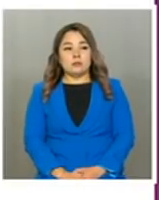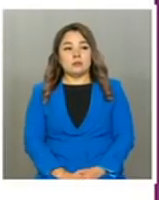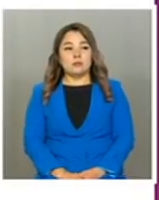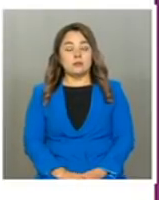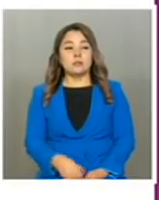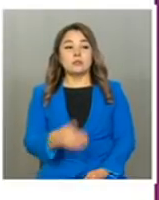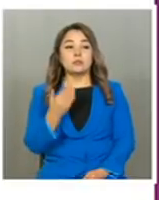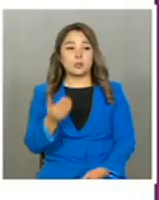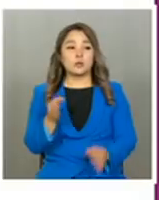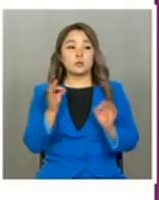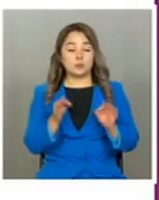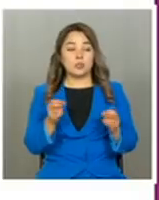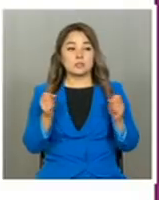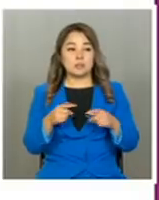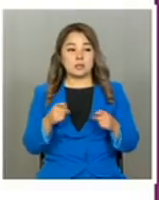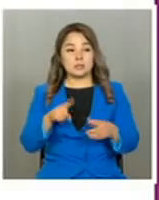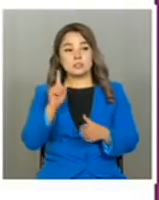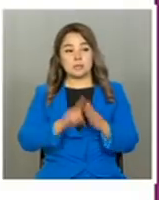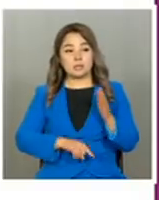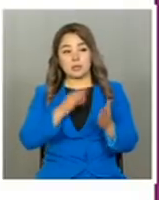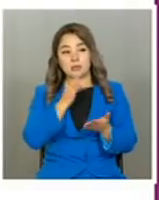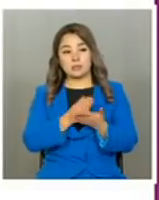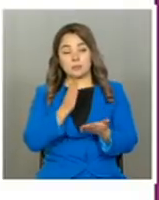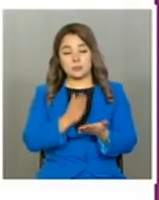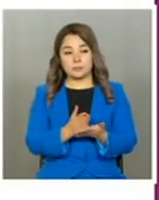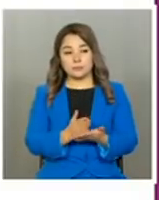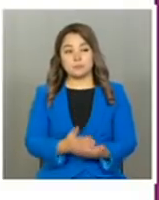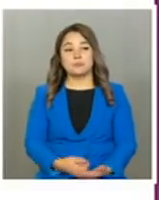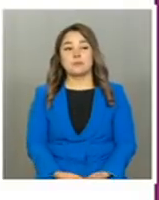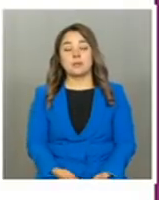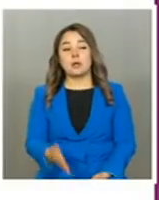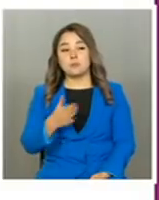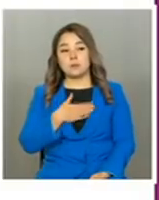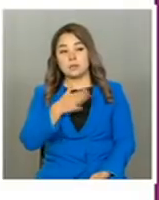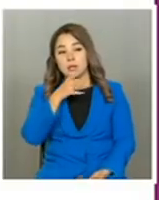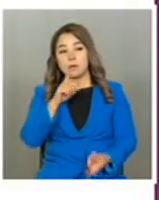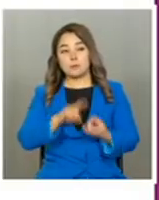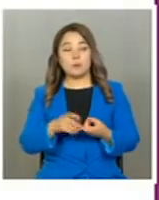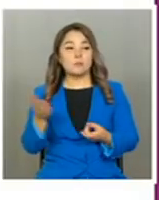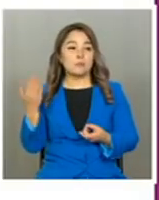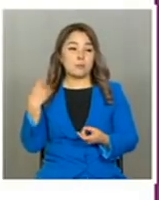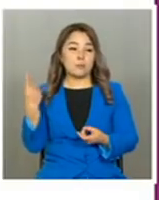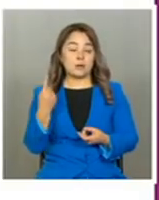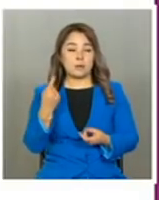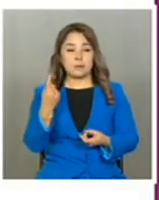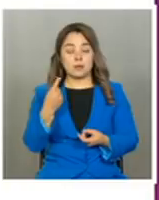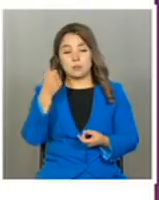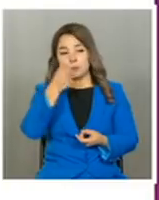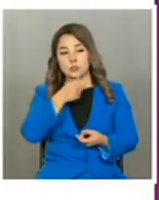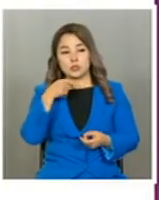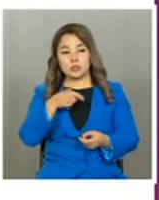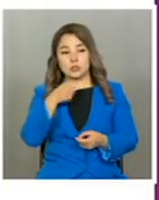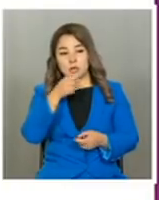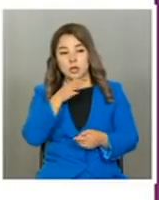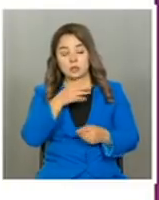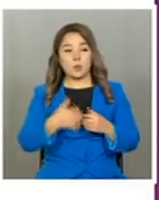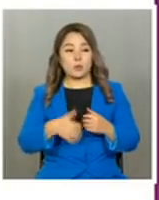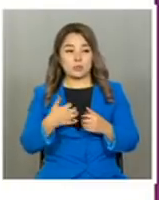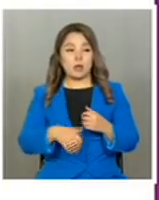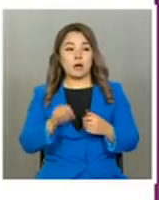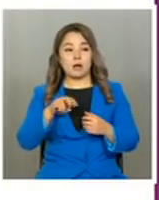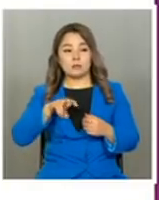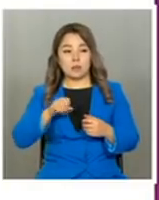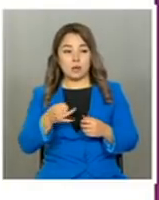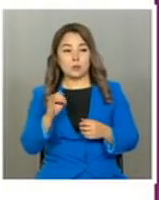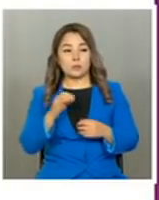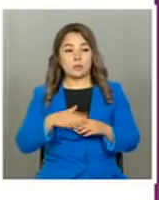Сіздерді дұрыс сәйкестендірді деп сенемін. Біздің заманымыздан бұрын бірінші мыңжылдықтың ортасы Алтай, оңтүстік